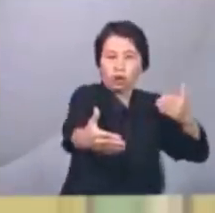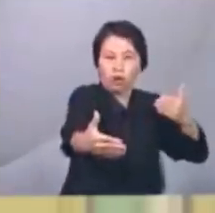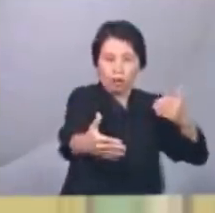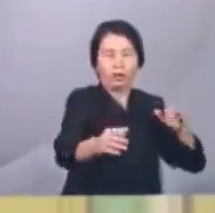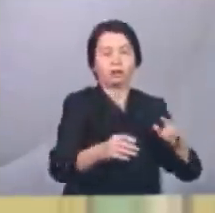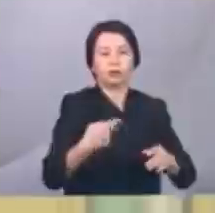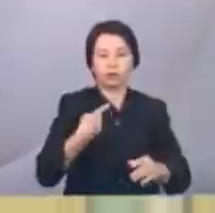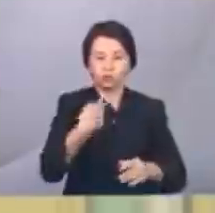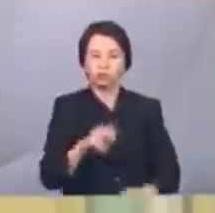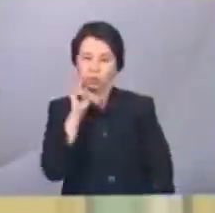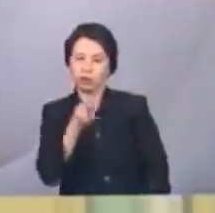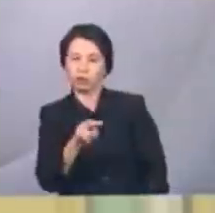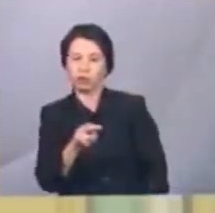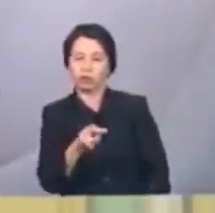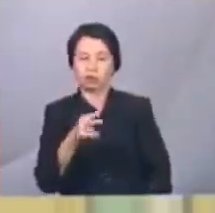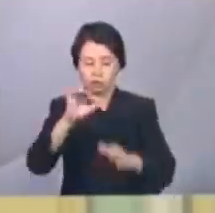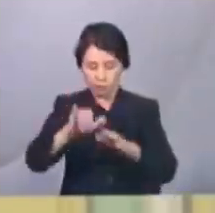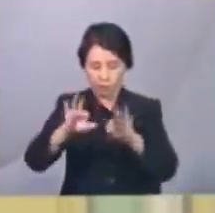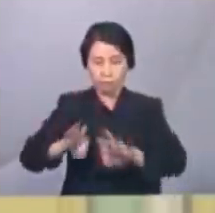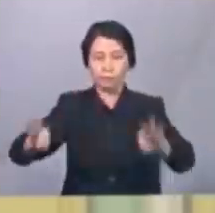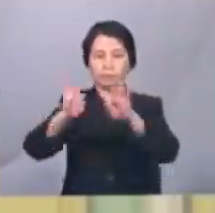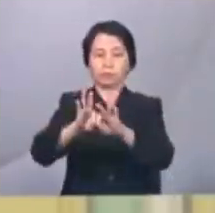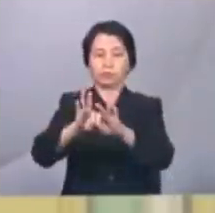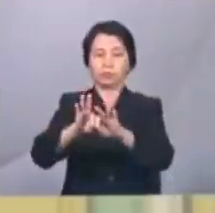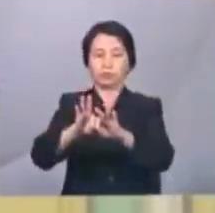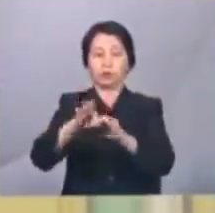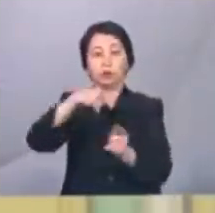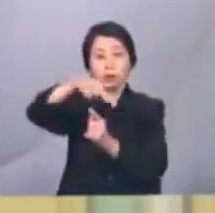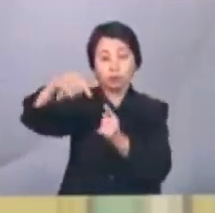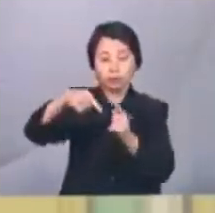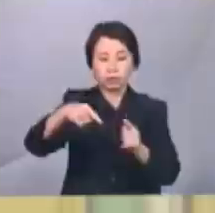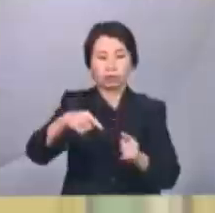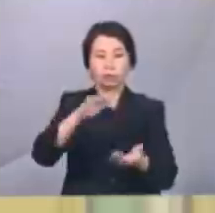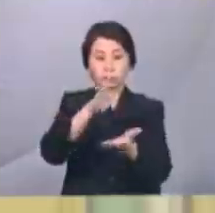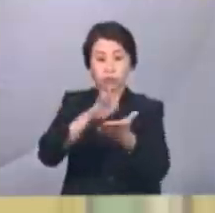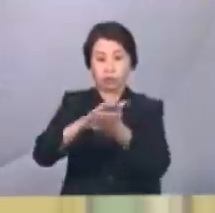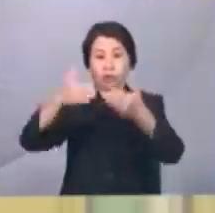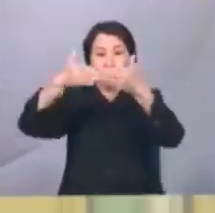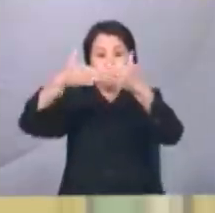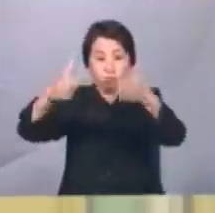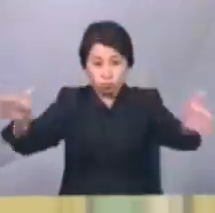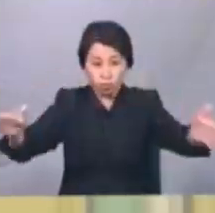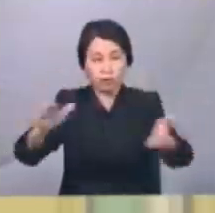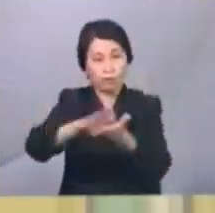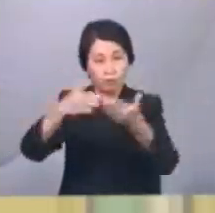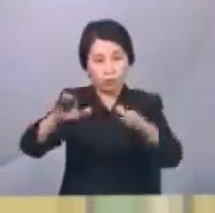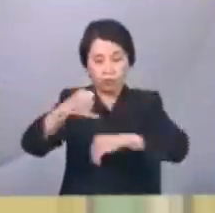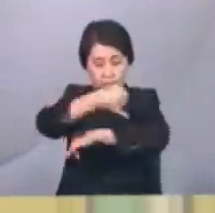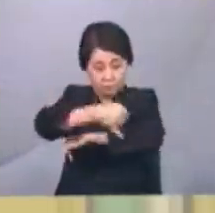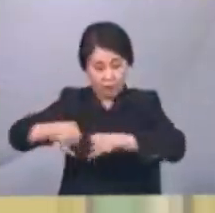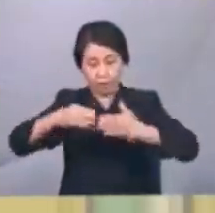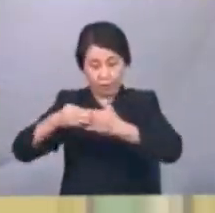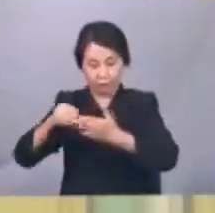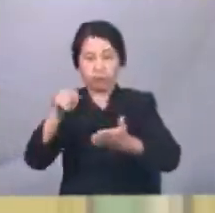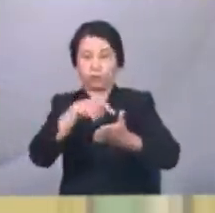ini kita dah teliti. Dan apa yang penting, apabila dibuka sekolah kelak, ya, garis panduan yang